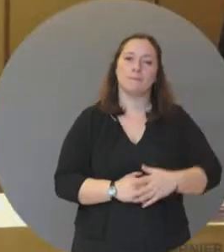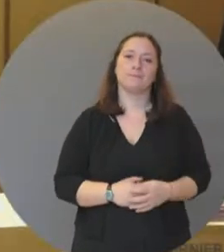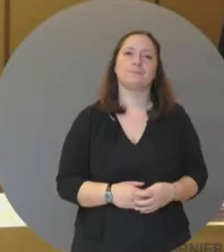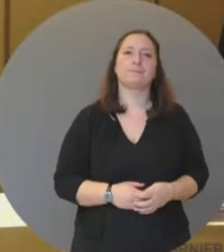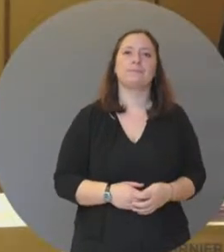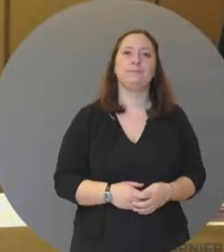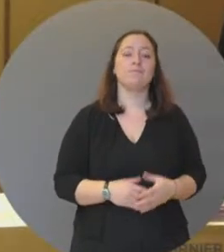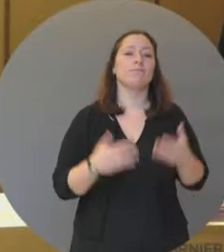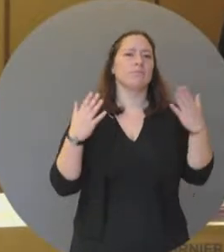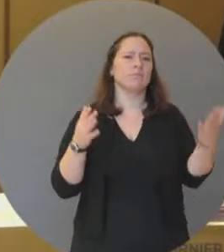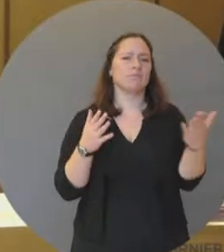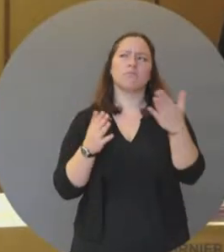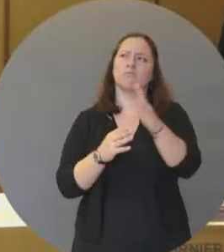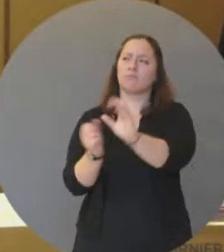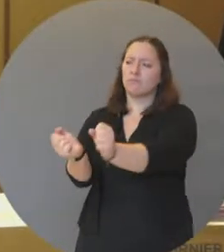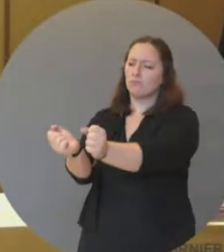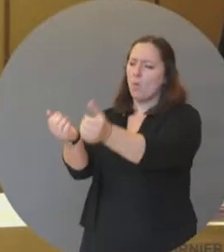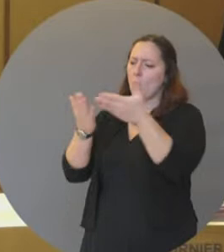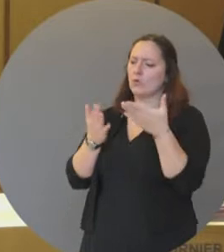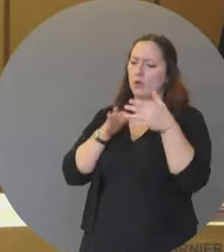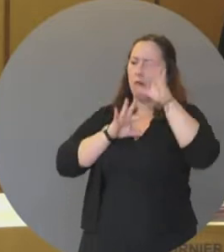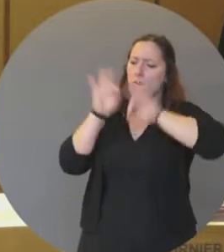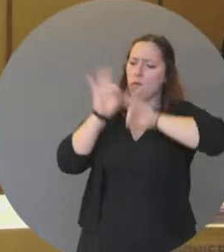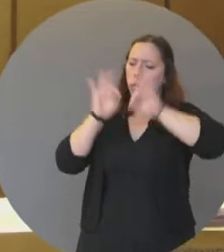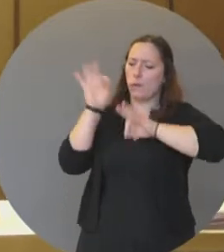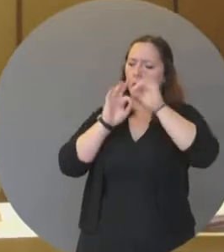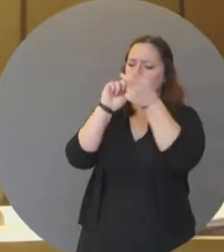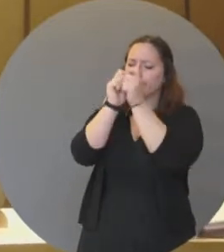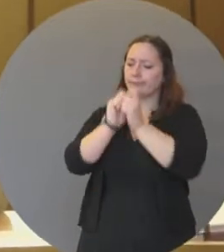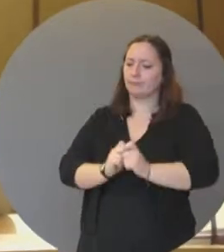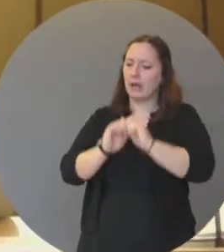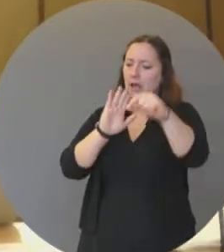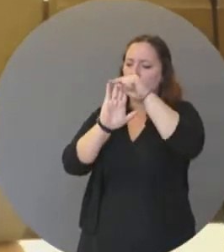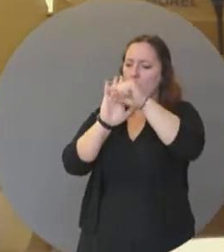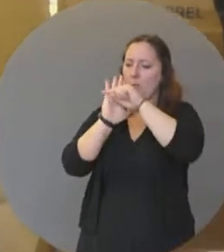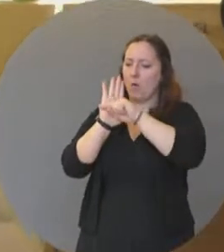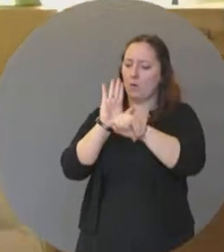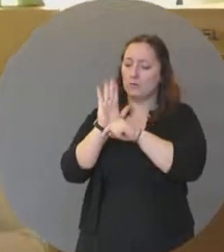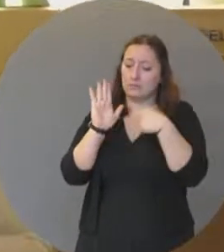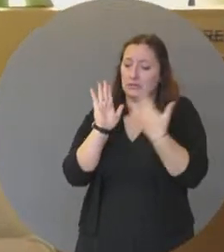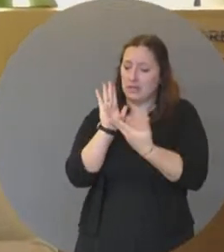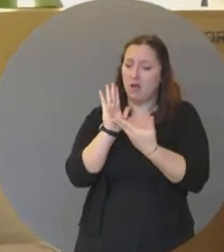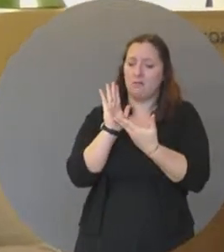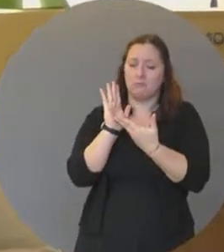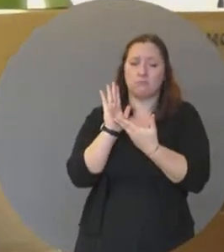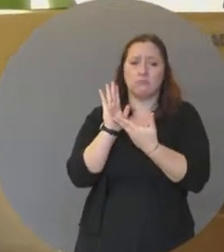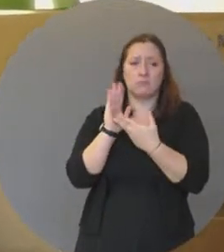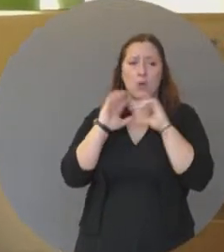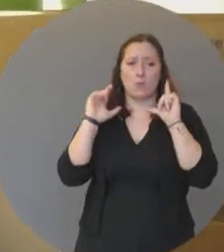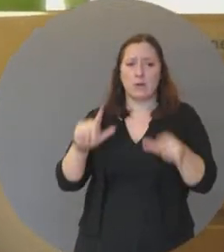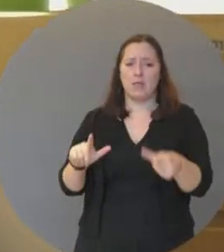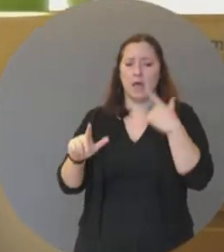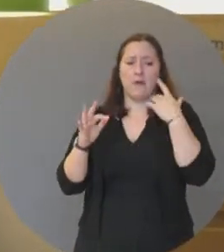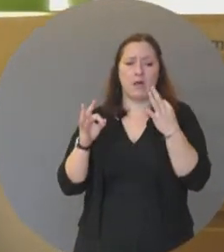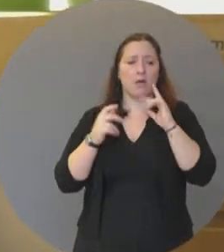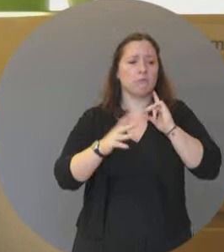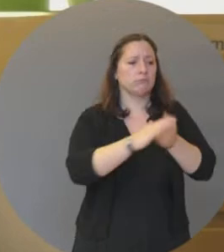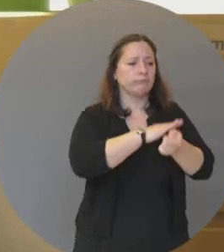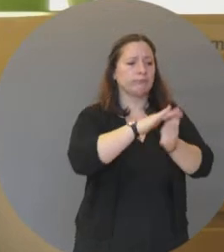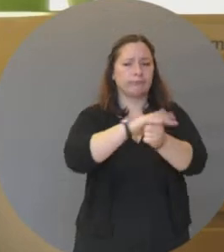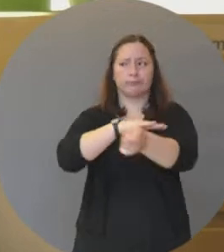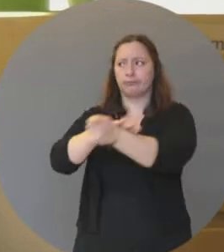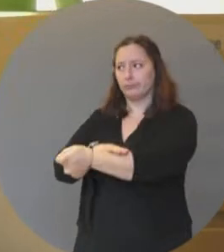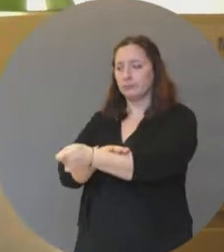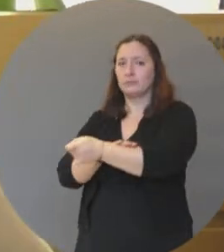les ajustements proposés aujourd'hui du règlement départemental d'aide sociale qui constituent la base et le cadre des décisions d'attribution des prestations